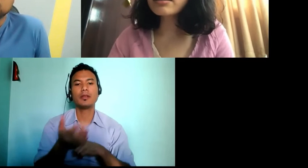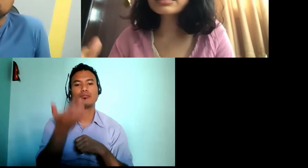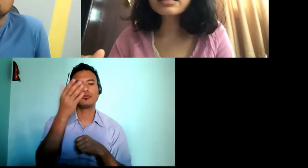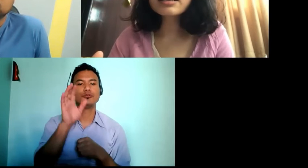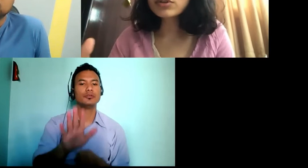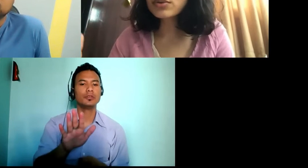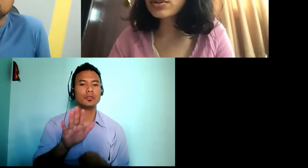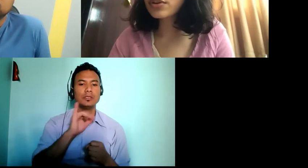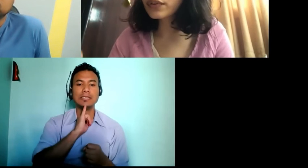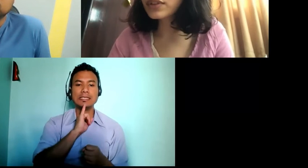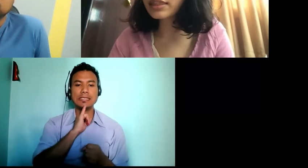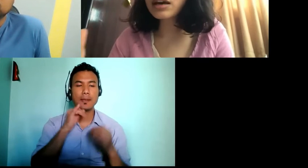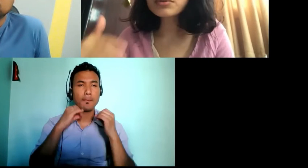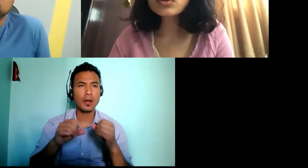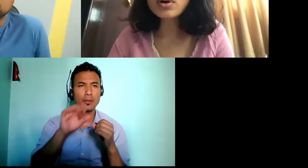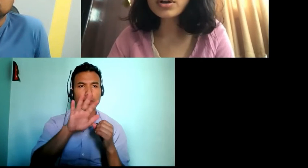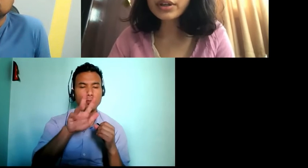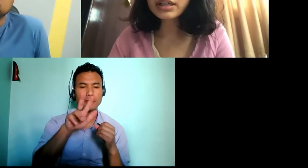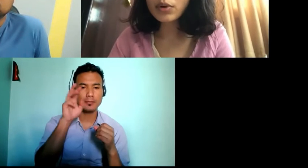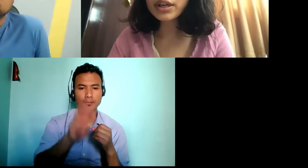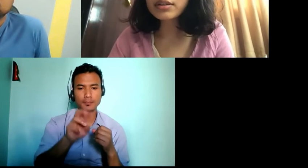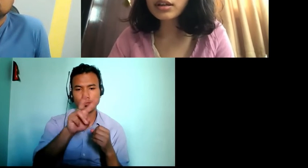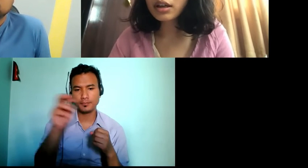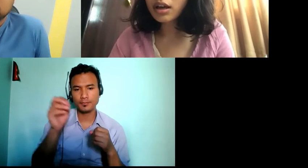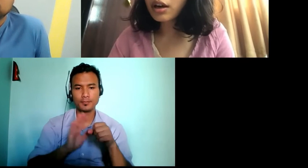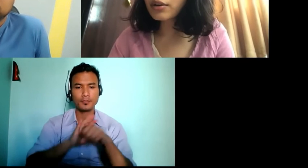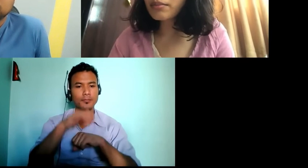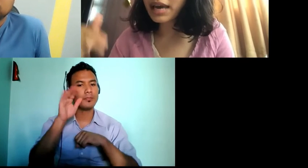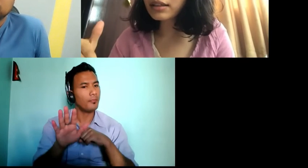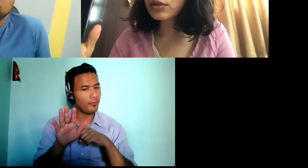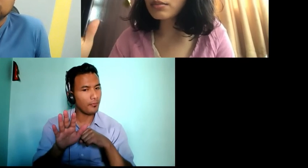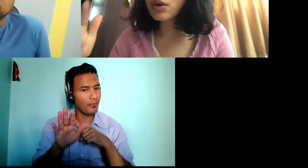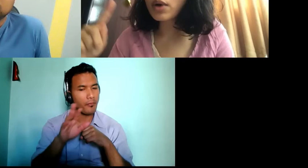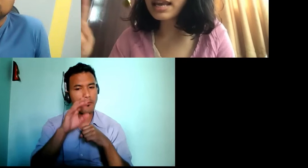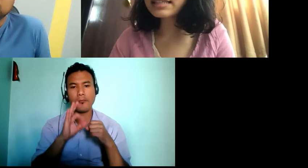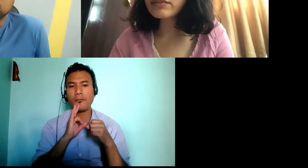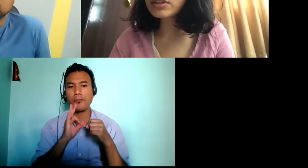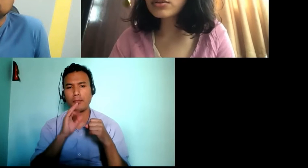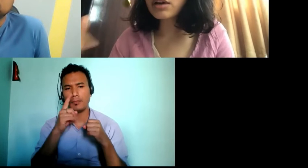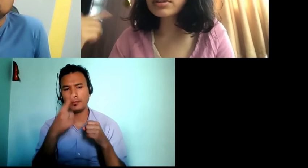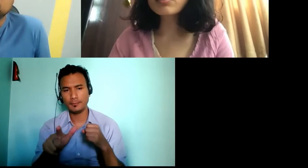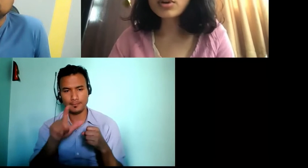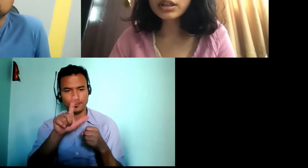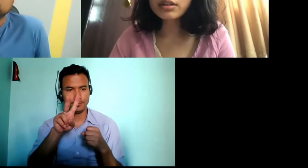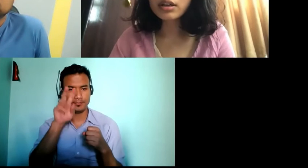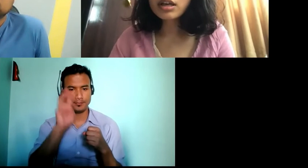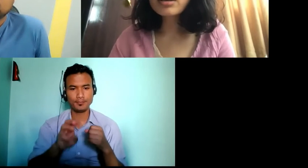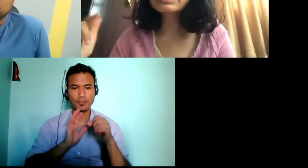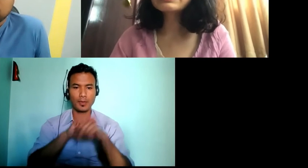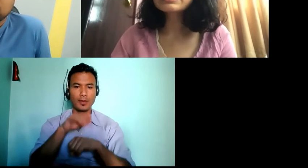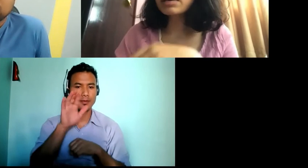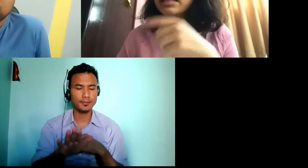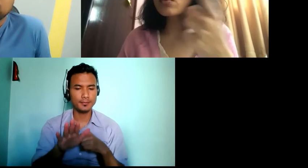त्यस्तै गरी इन्स्टाग्राम युजर्सहरू 58,200 बढेको छ र म्यासेन्जरमा 1,72,000 बढेको छ